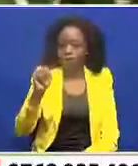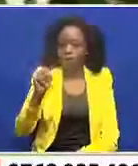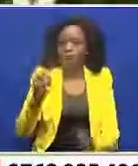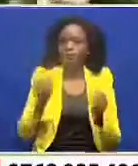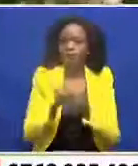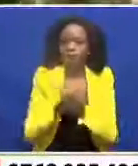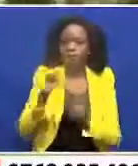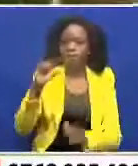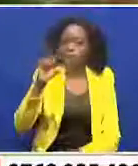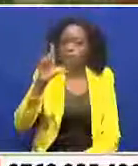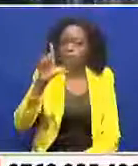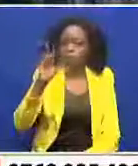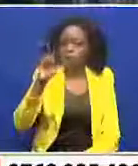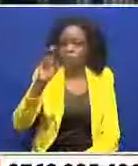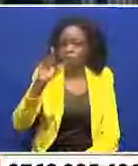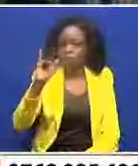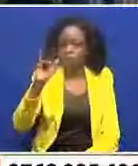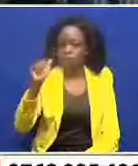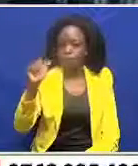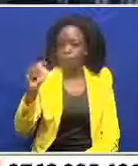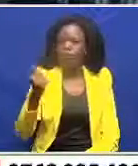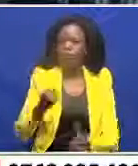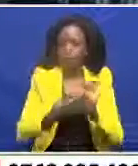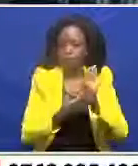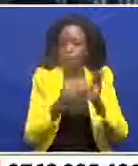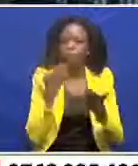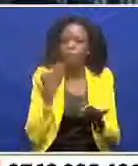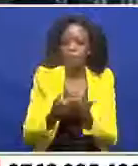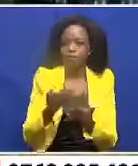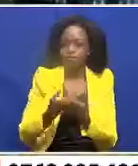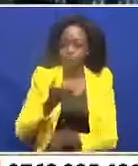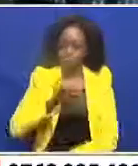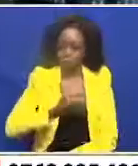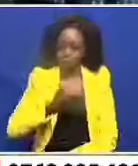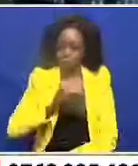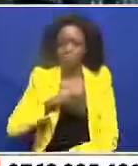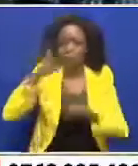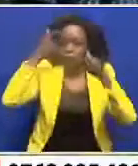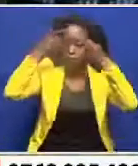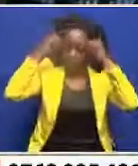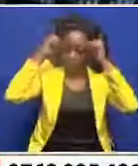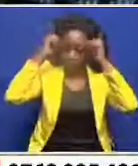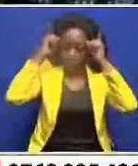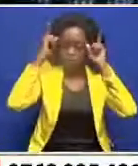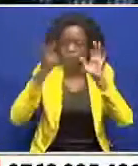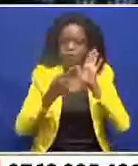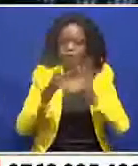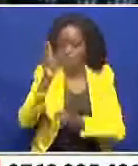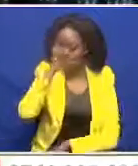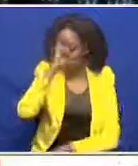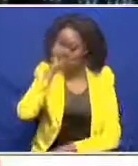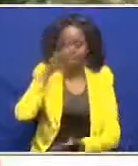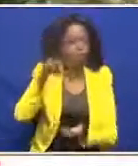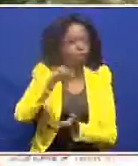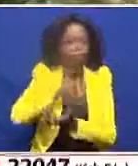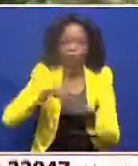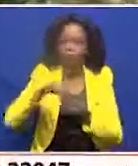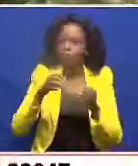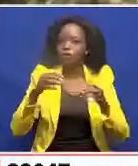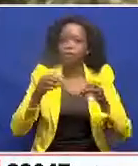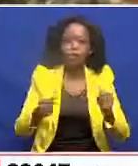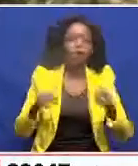Kandie, have both brought forth evidence on ownership of the cows, putting the police in a dilemma.